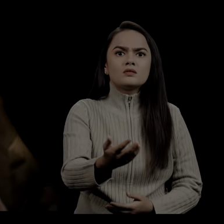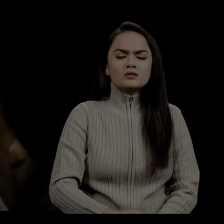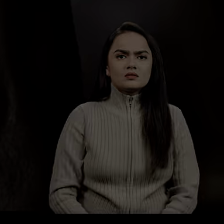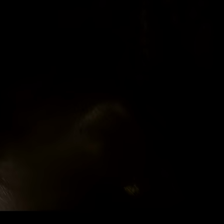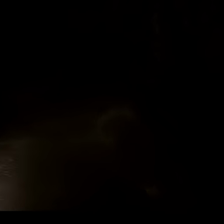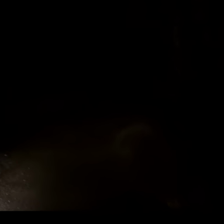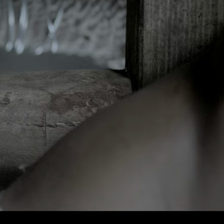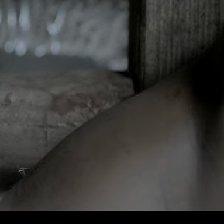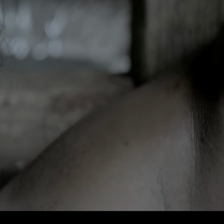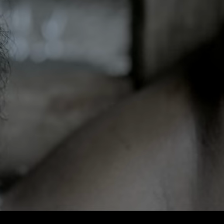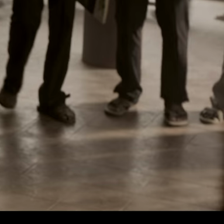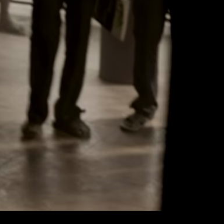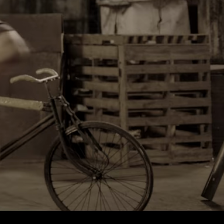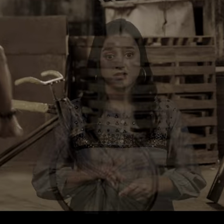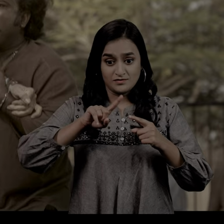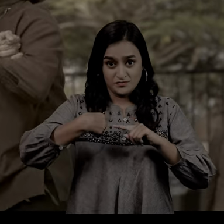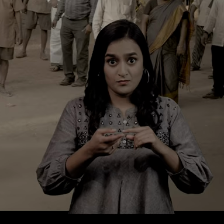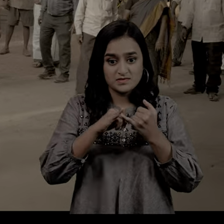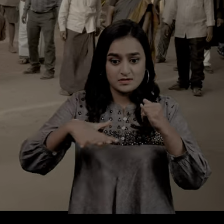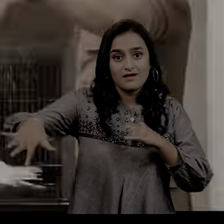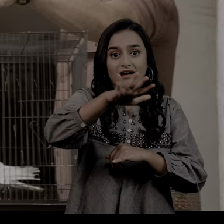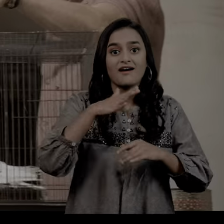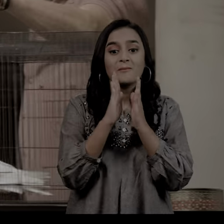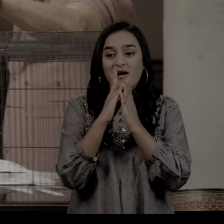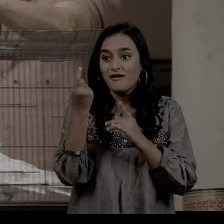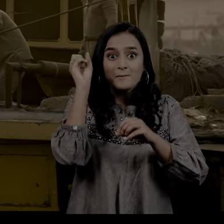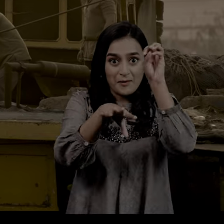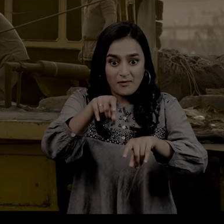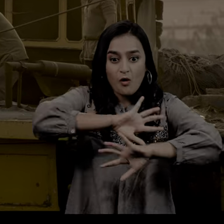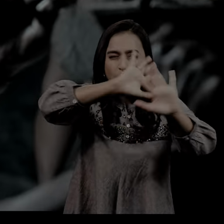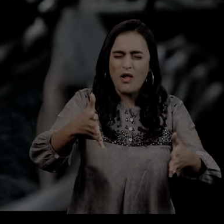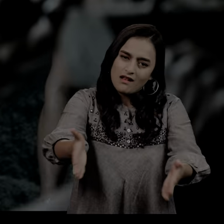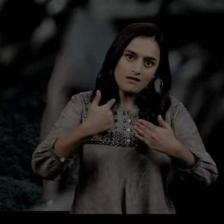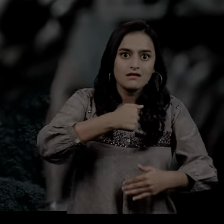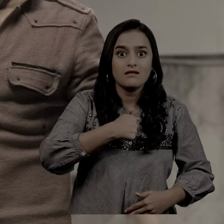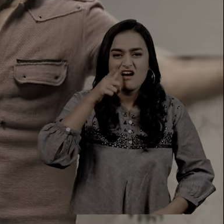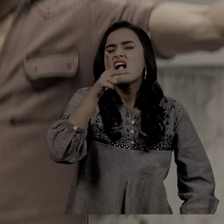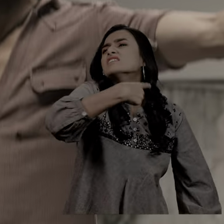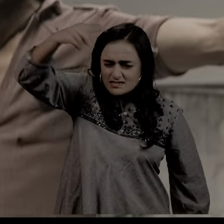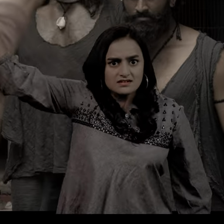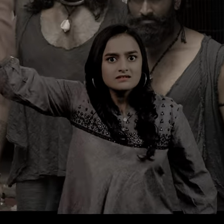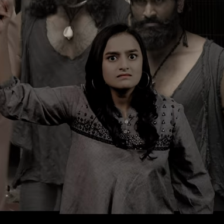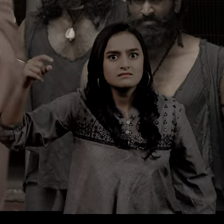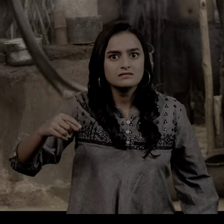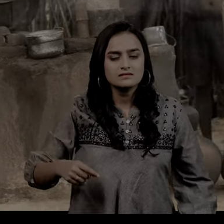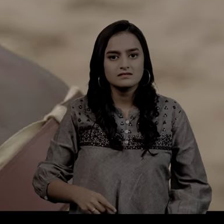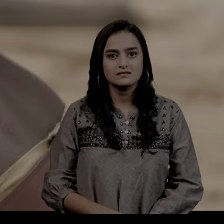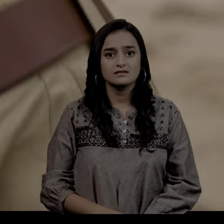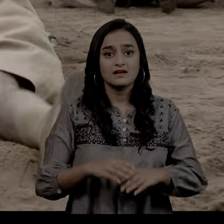तो मरी कैसे हो गई दे? बाते स्टूर्ट पूरा में भगवान की वोली भी हमरा ही है अब तो को